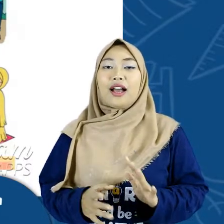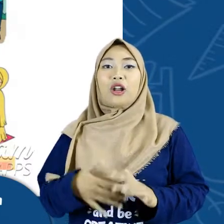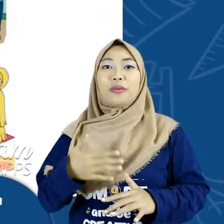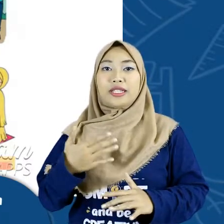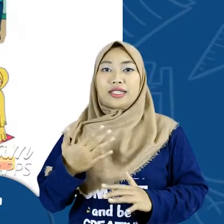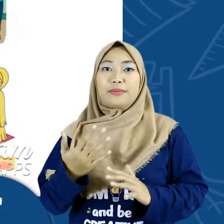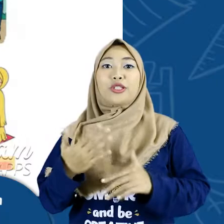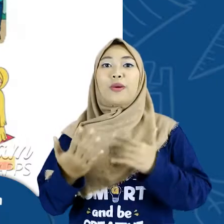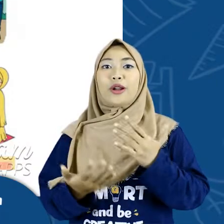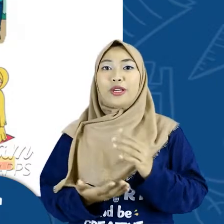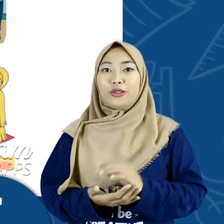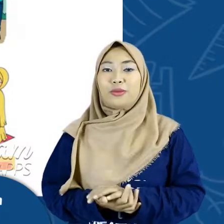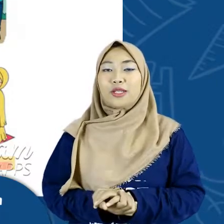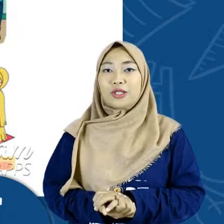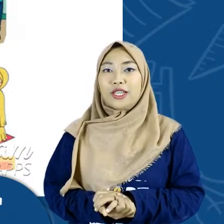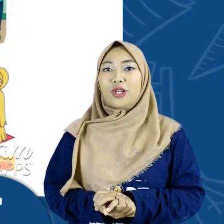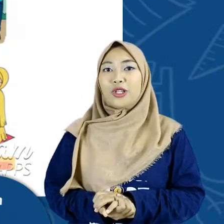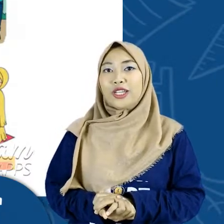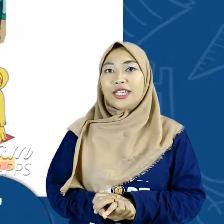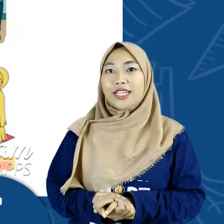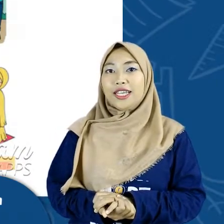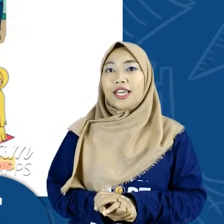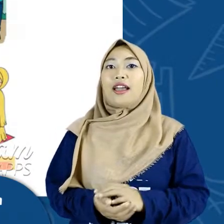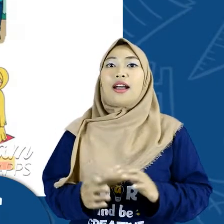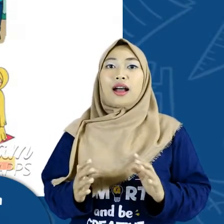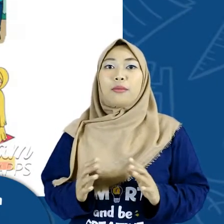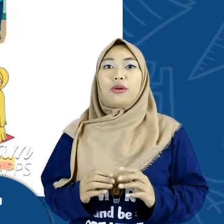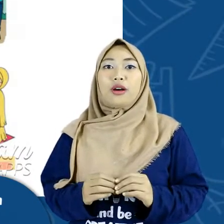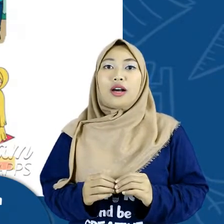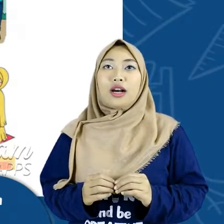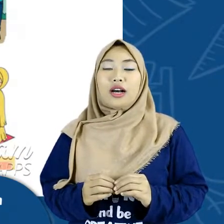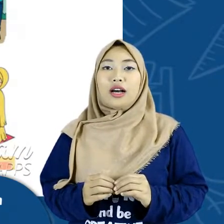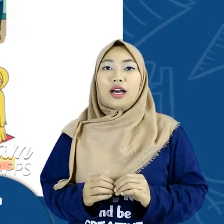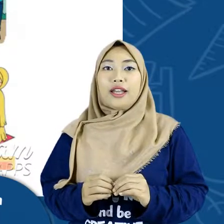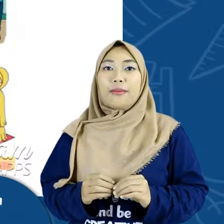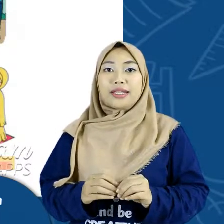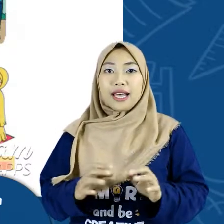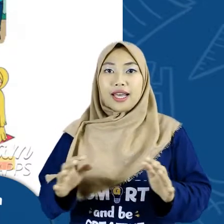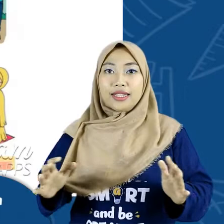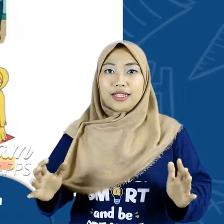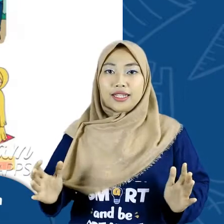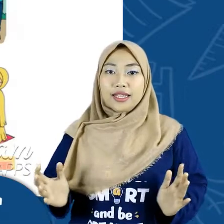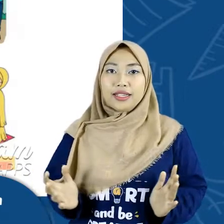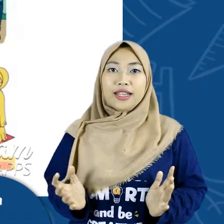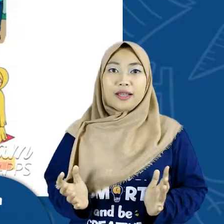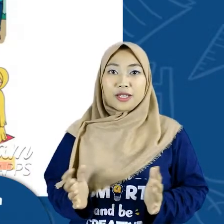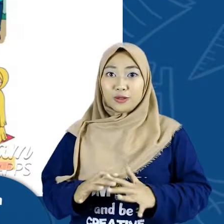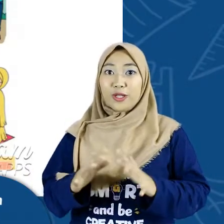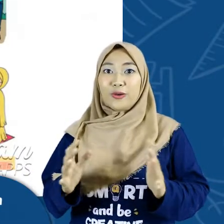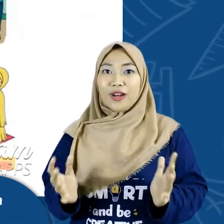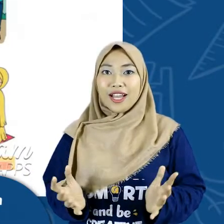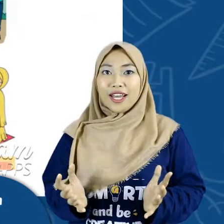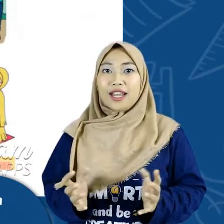Nah, kalau musyawarah itu maksudnya contohnya gini, kamu ada masalah nih di dalam